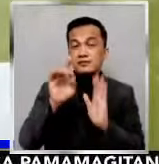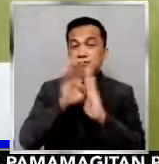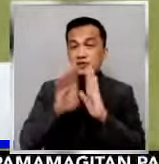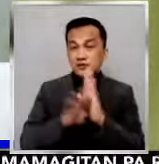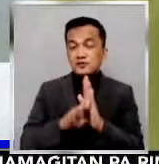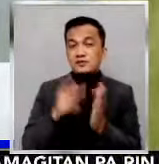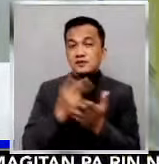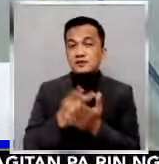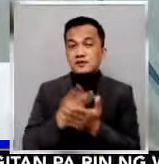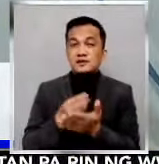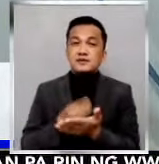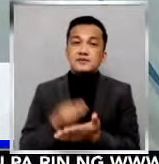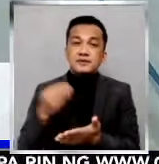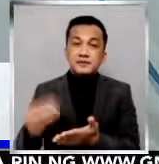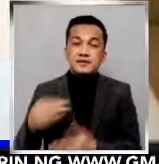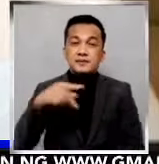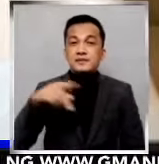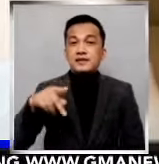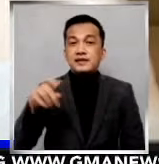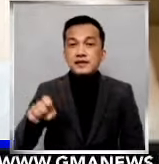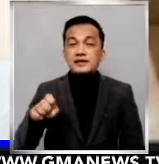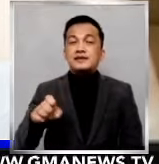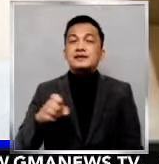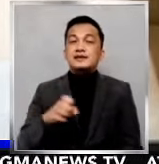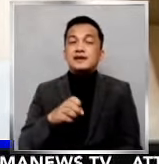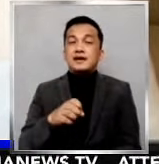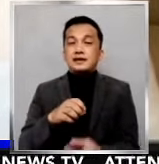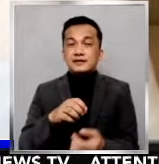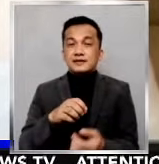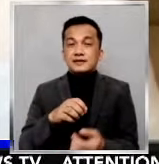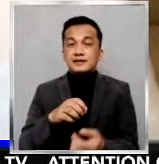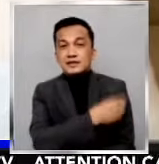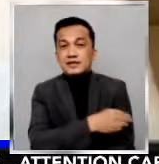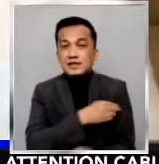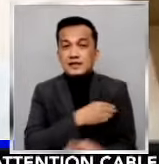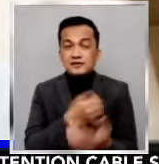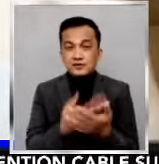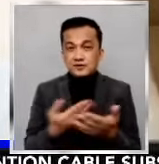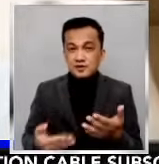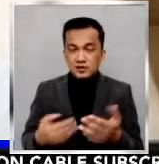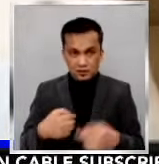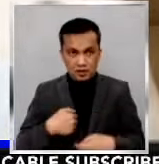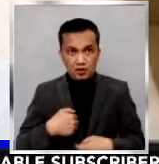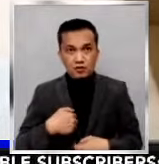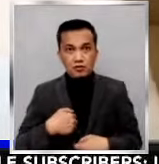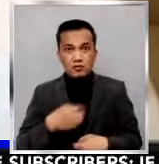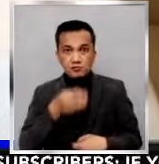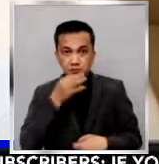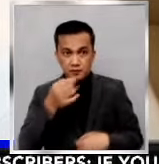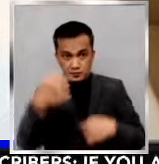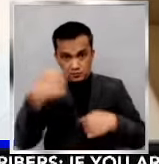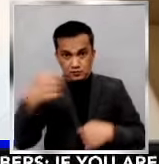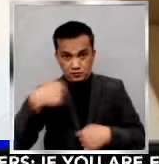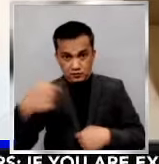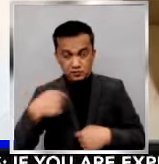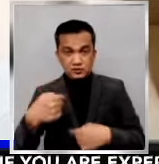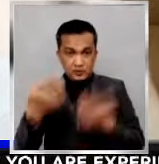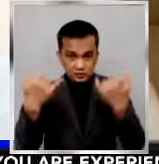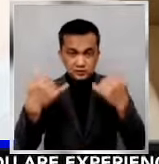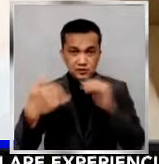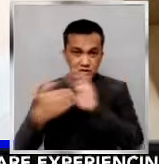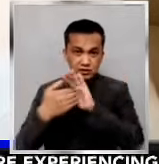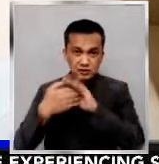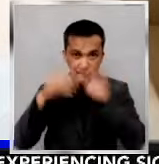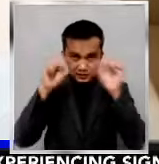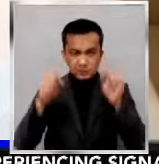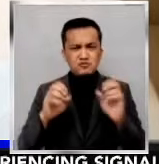mga PPE at medical supplies. I'm the favorite target of the president right now and it's okay. I just want the president to know